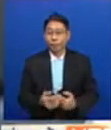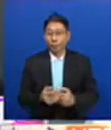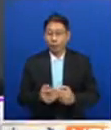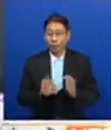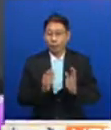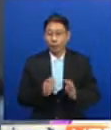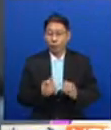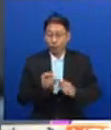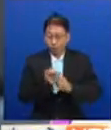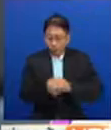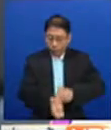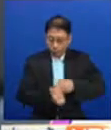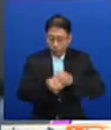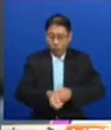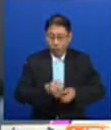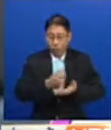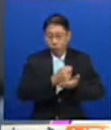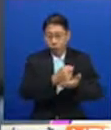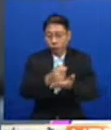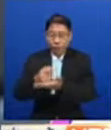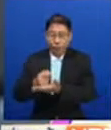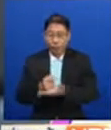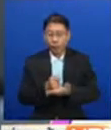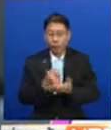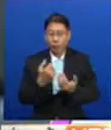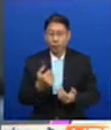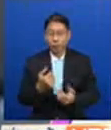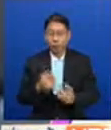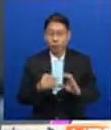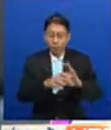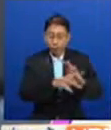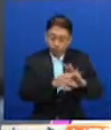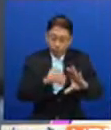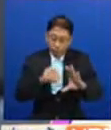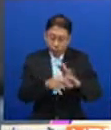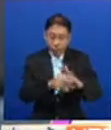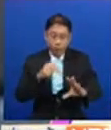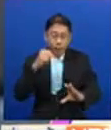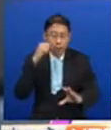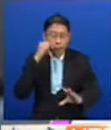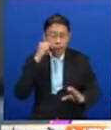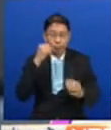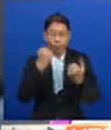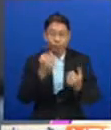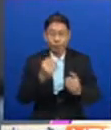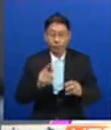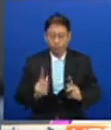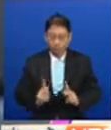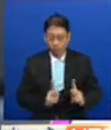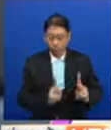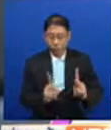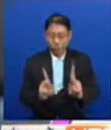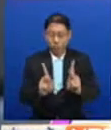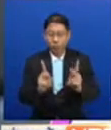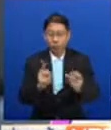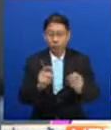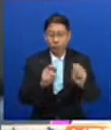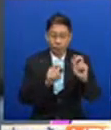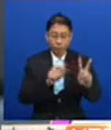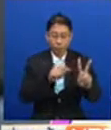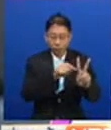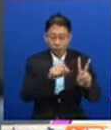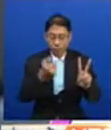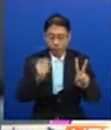ช่วยกันนะครับก็อันไหนที่เป็นเรื่องของเครื่องสูบน้ำนะครับในส่วนของคลองชลประทานนะครับตั้งแต่คลอง2ถึงคลอง